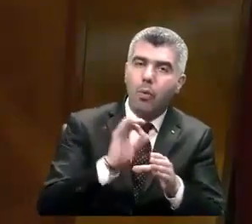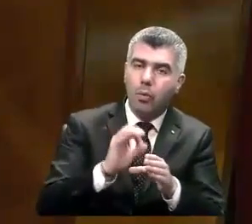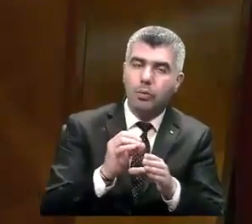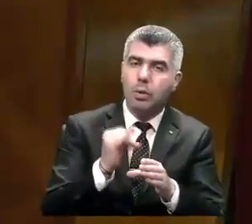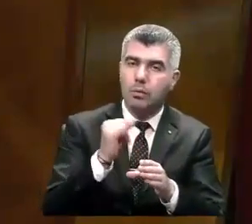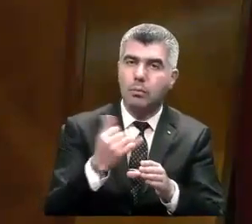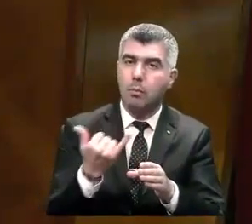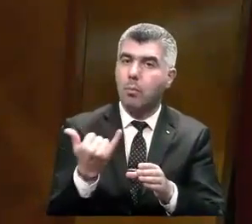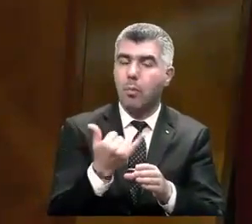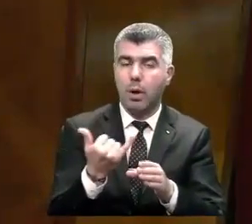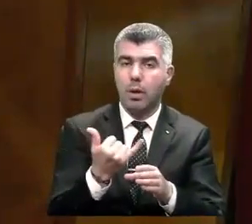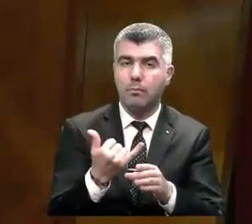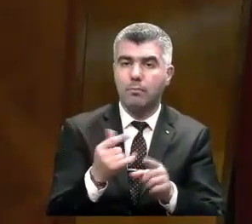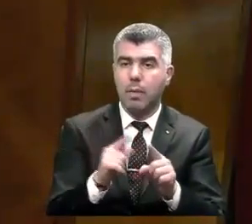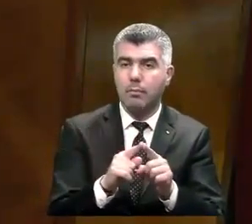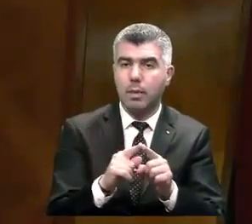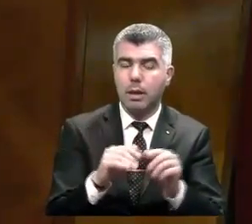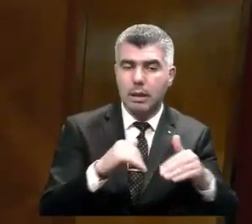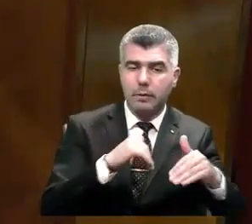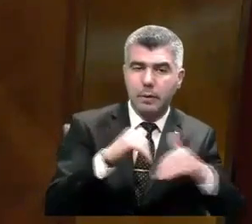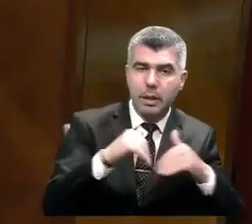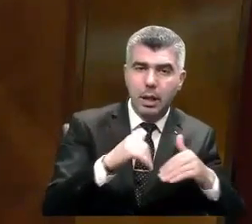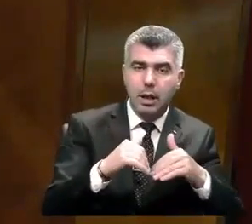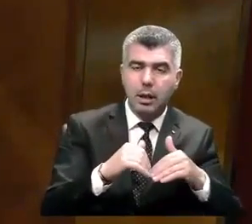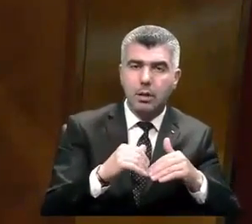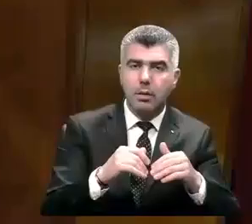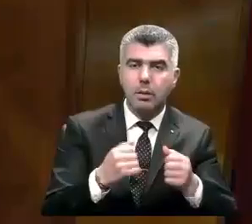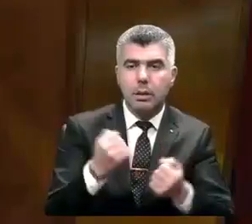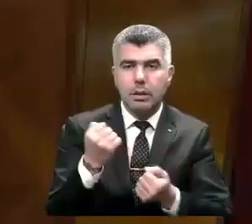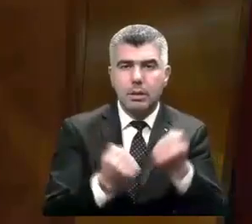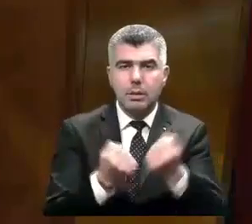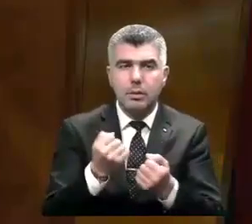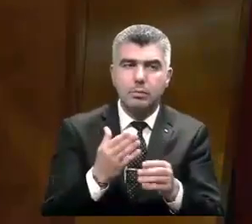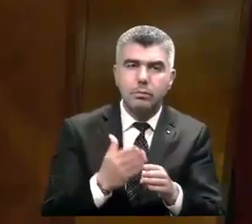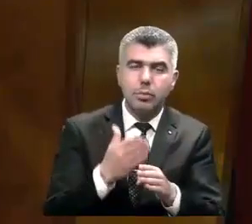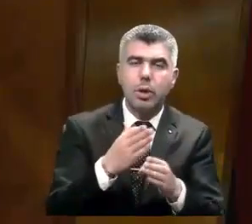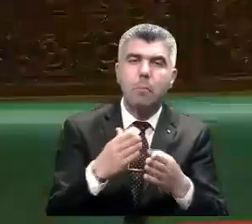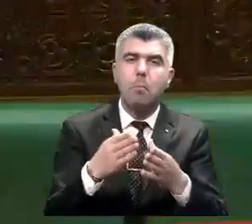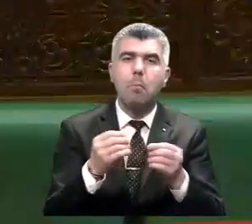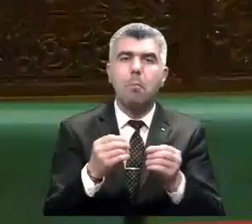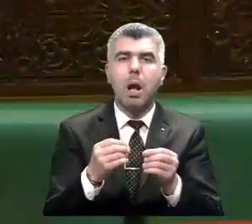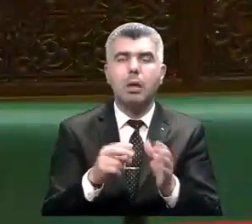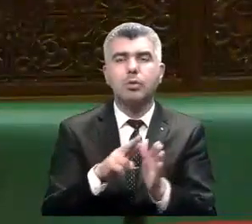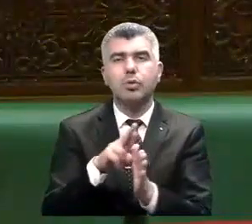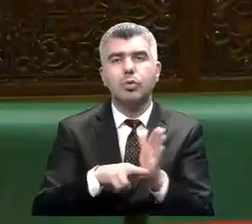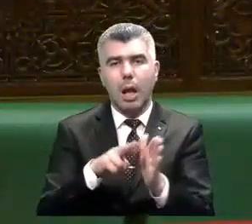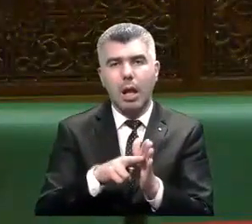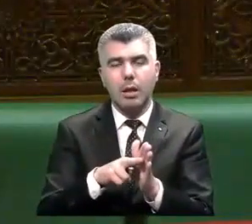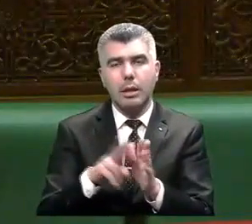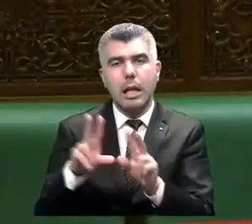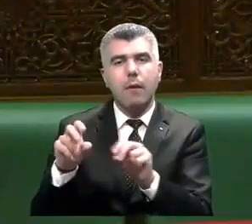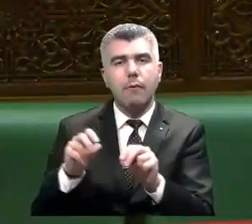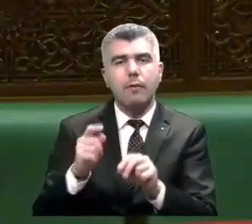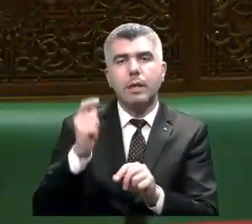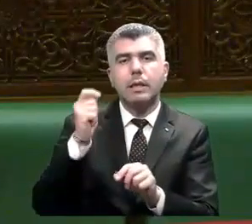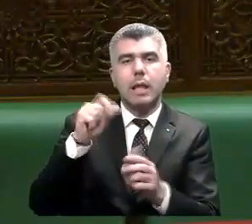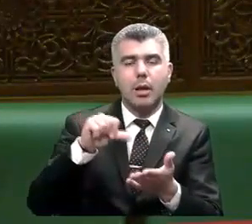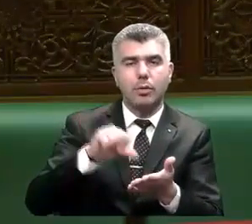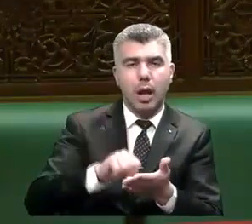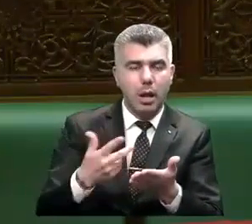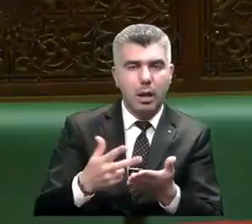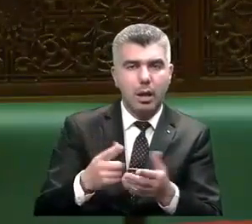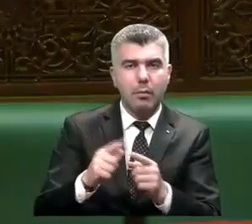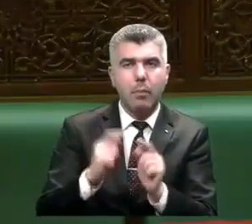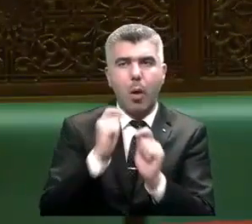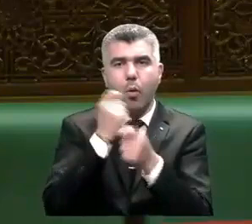ما يمكنناش ننظموا النقل في واحد الجهه، الجهه ديال مراكش بحال الجهه ديال طنجه، ولا بحال الجهه الشرقيه